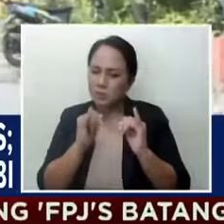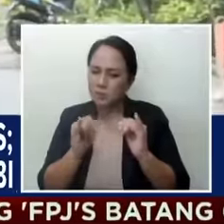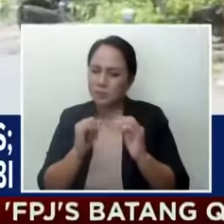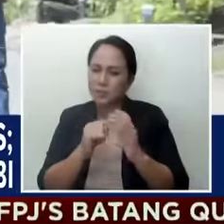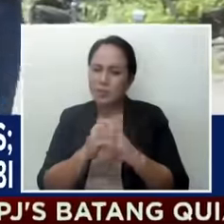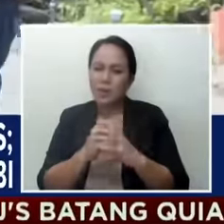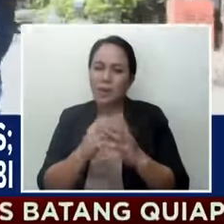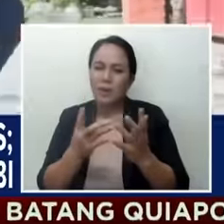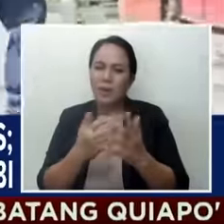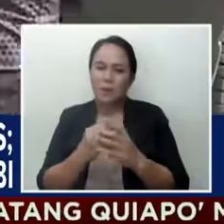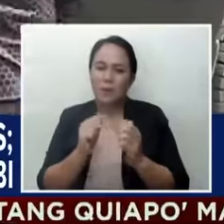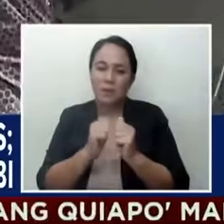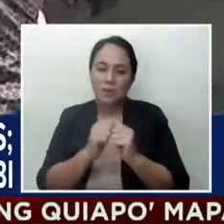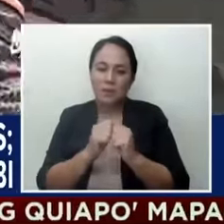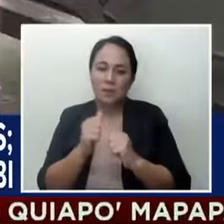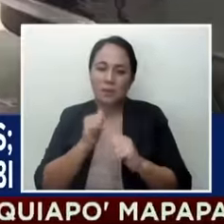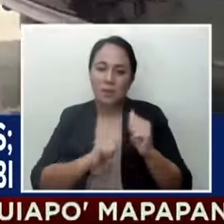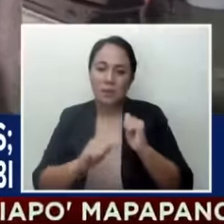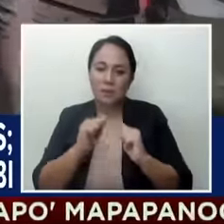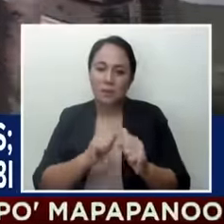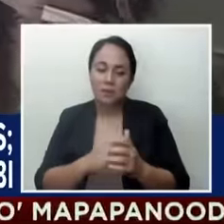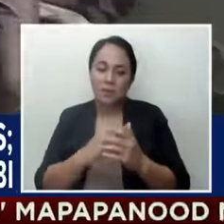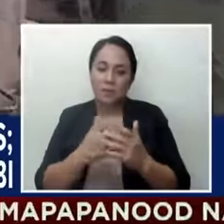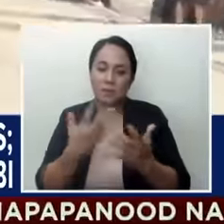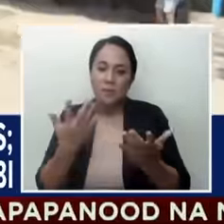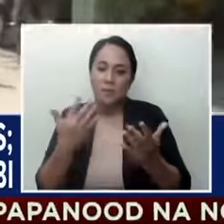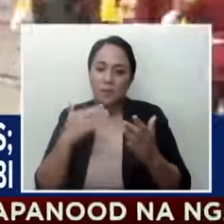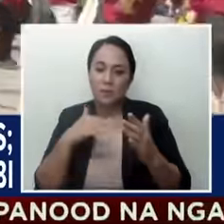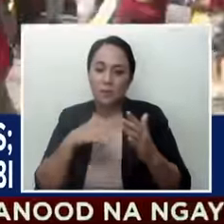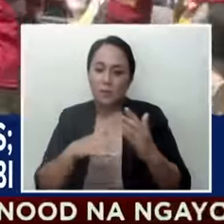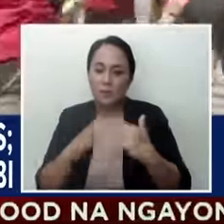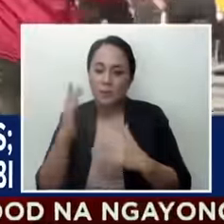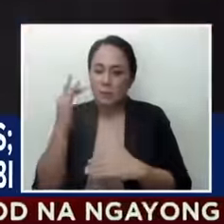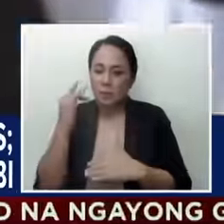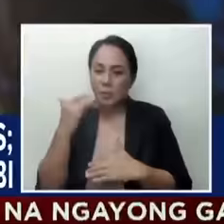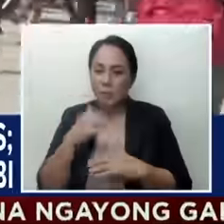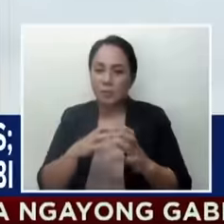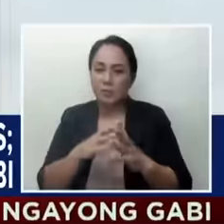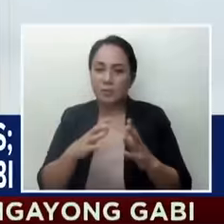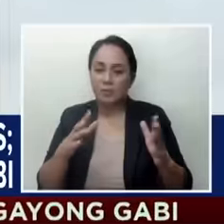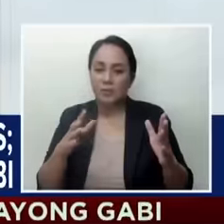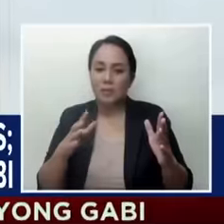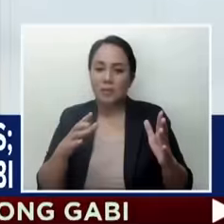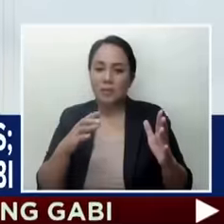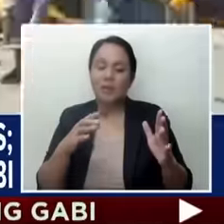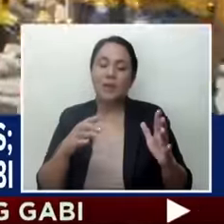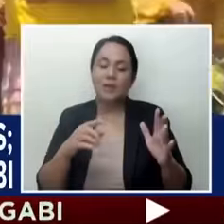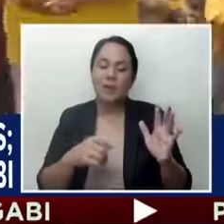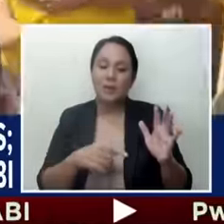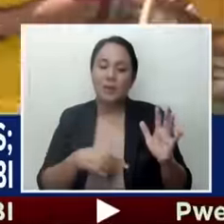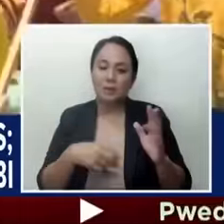ang mga kasamahang aktor kung kailan papasok sa eksena dahil big scene ang assignment nila.